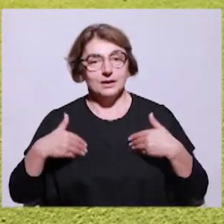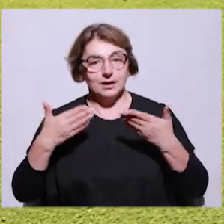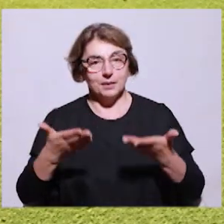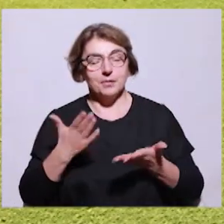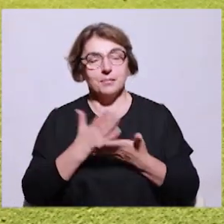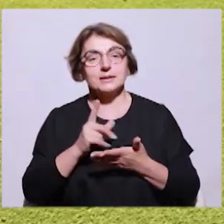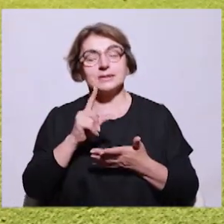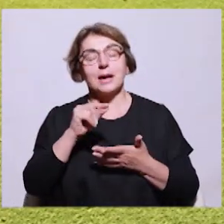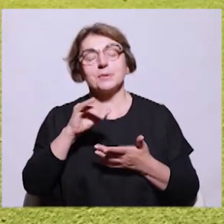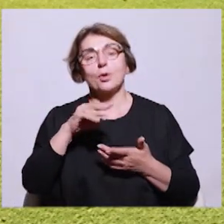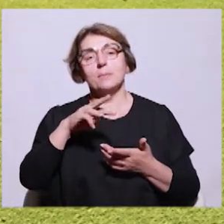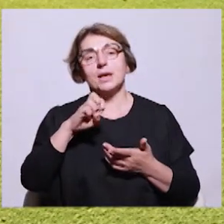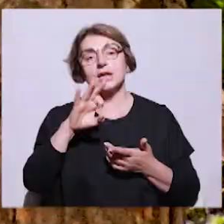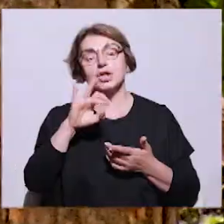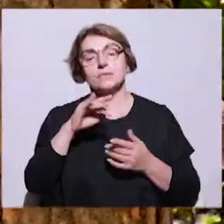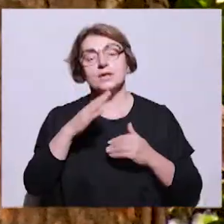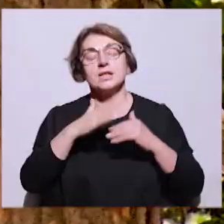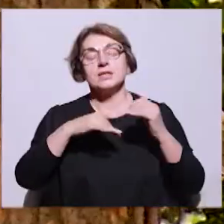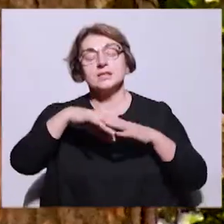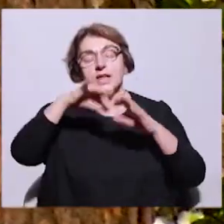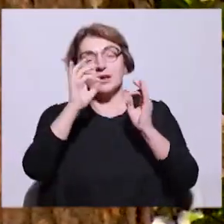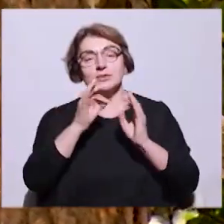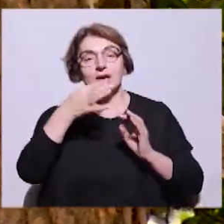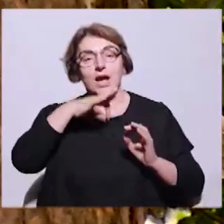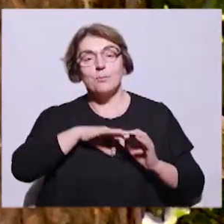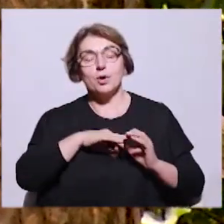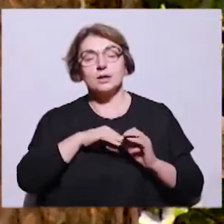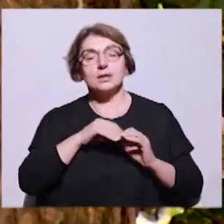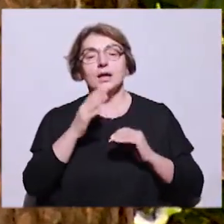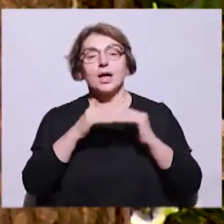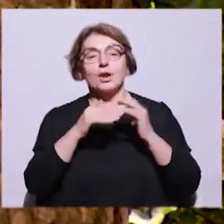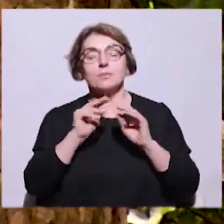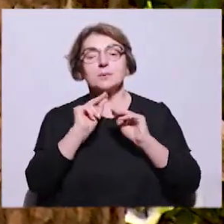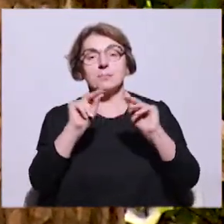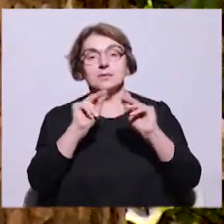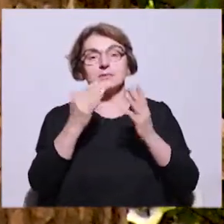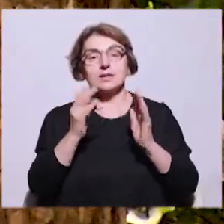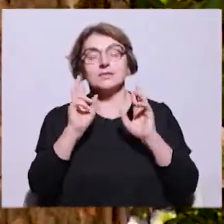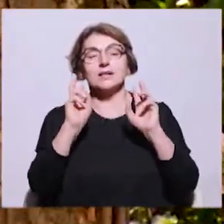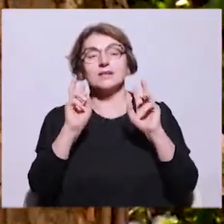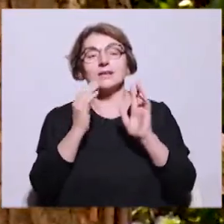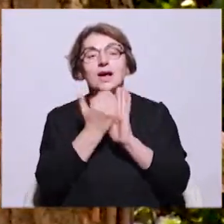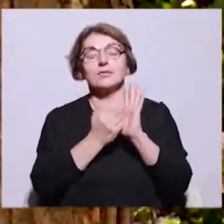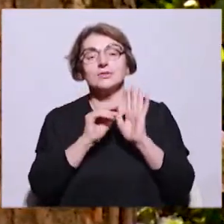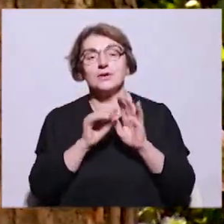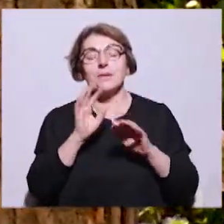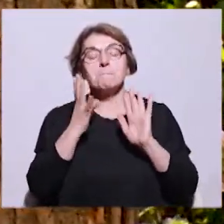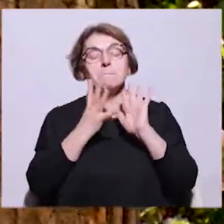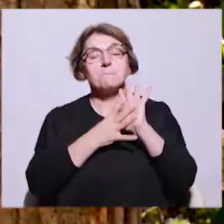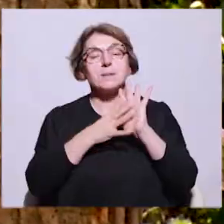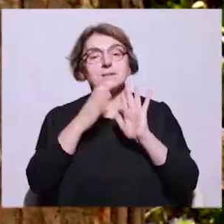გამარჯობა, მე ვარ თამრიკო მელიქიშვილი, სახვითი და გამოყენებითი ხელოვნების მასწავლებელი. დღევანდელ გაკვეთილს ჩავატარებ